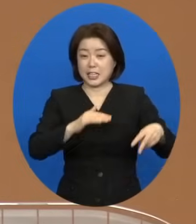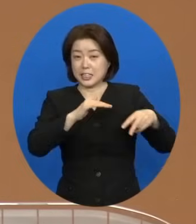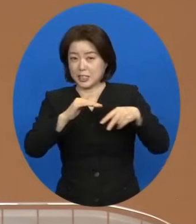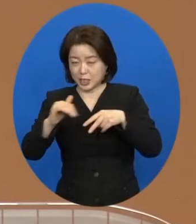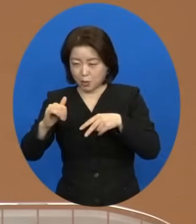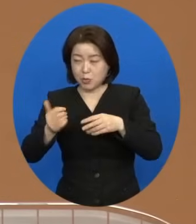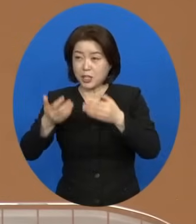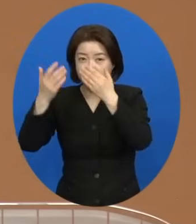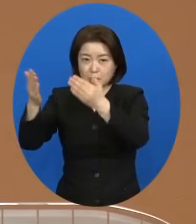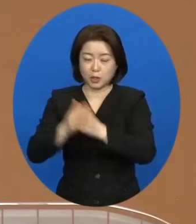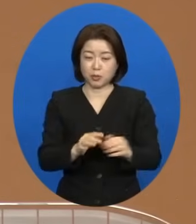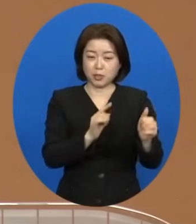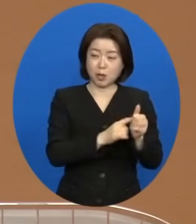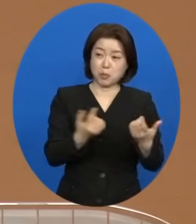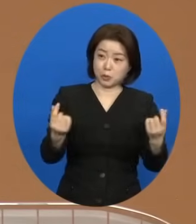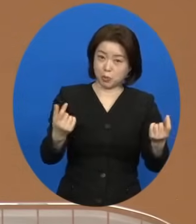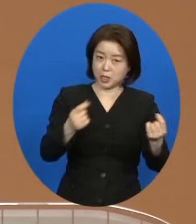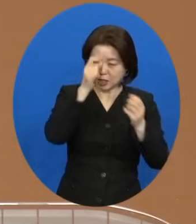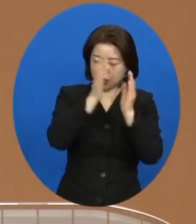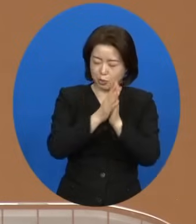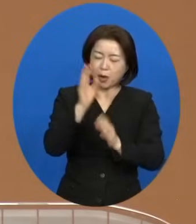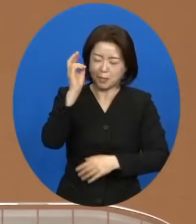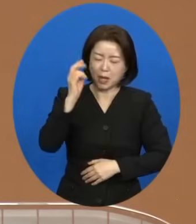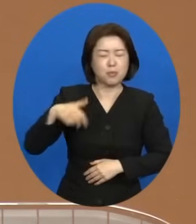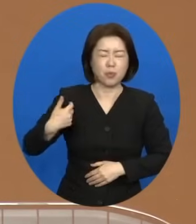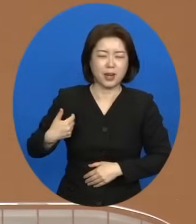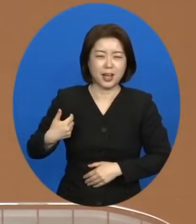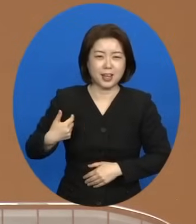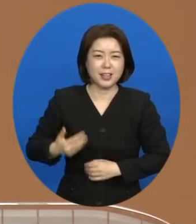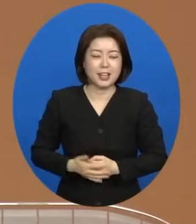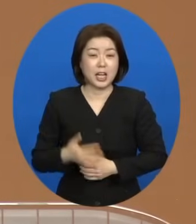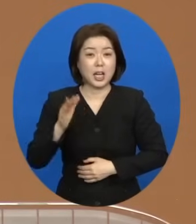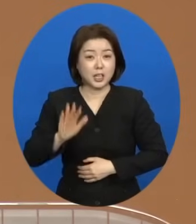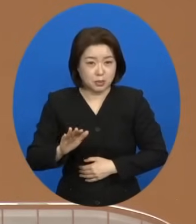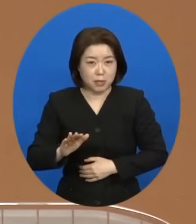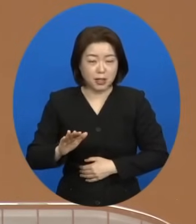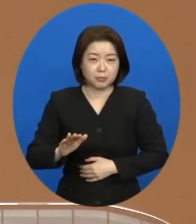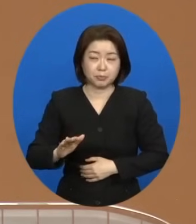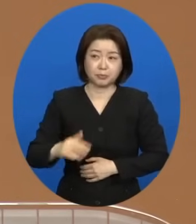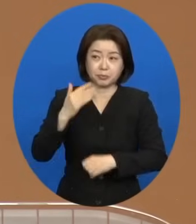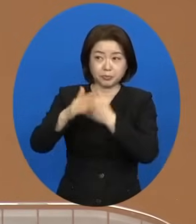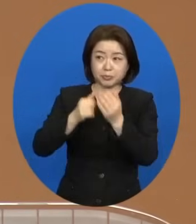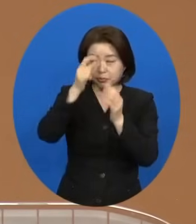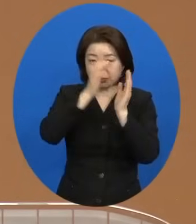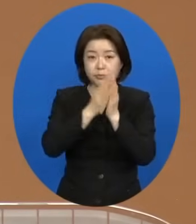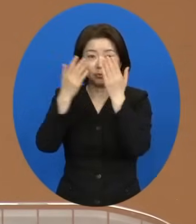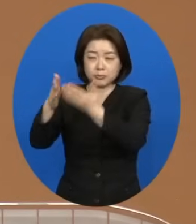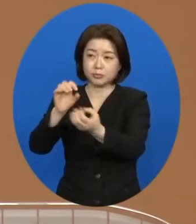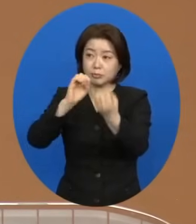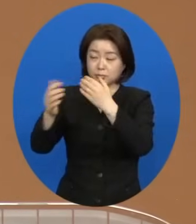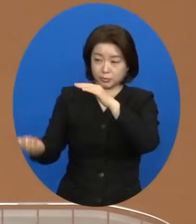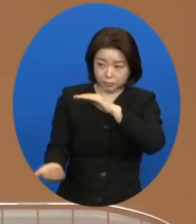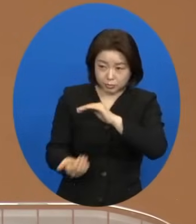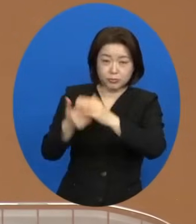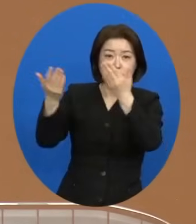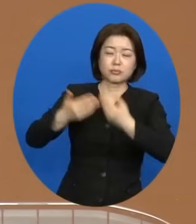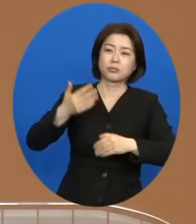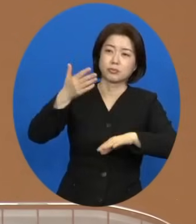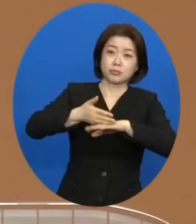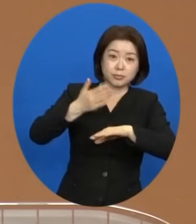남편도 기도했는지 모르겠습니다 어찌됐든 하나님이 그렇게 기도해 들렸을 때 하나님의 응답해 주셔서